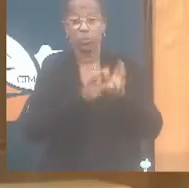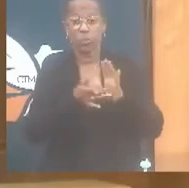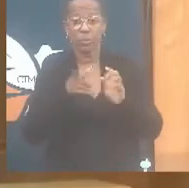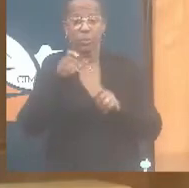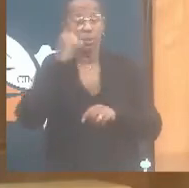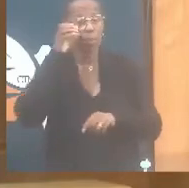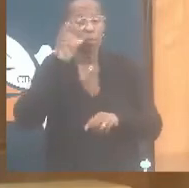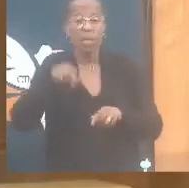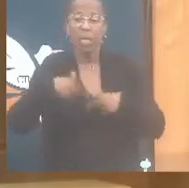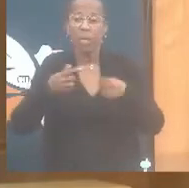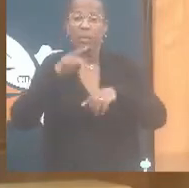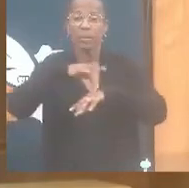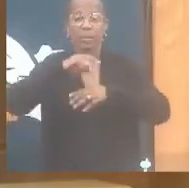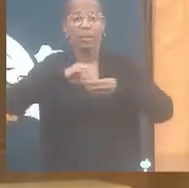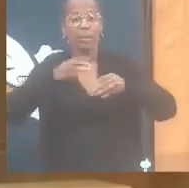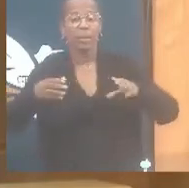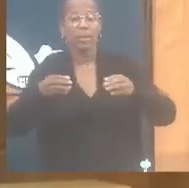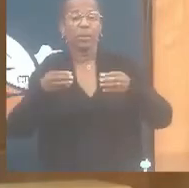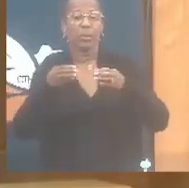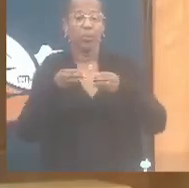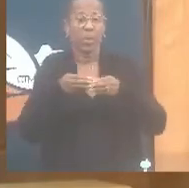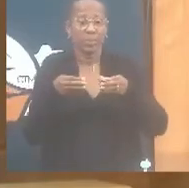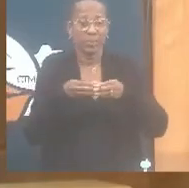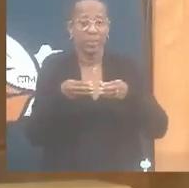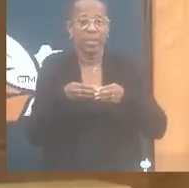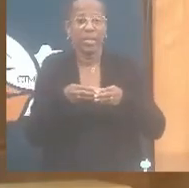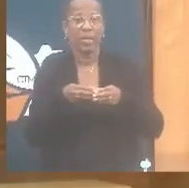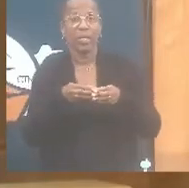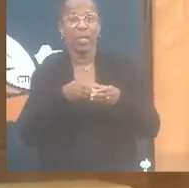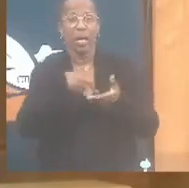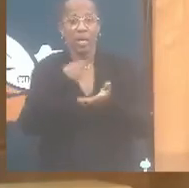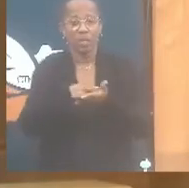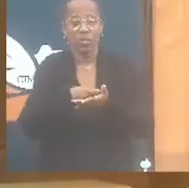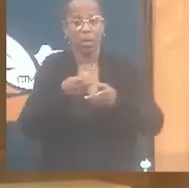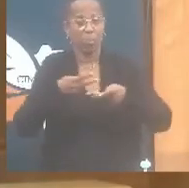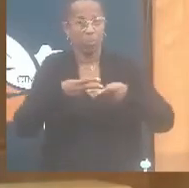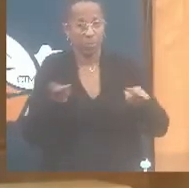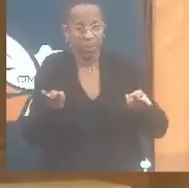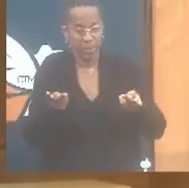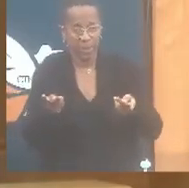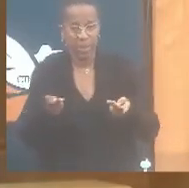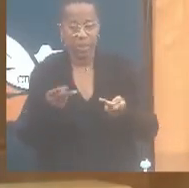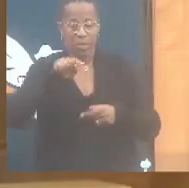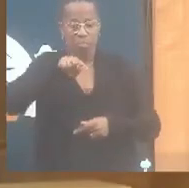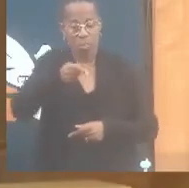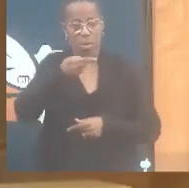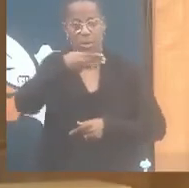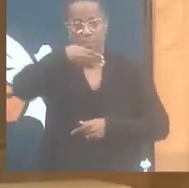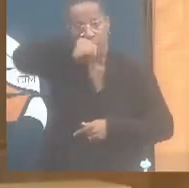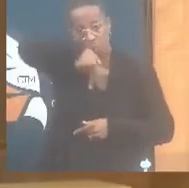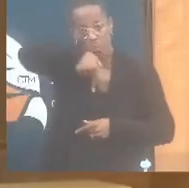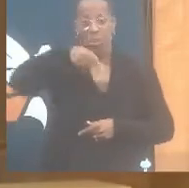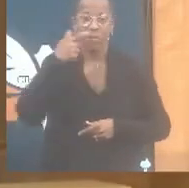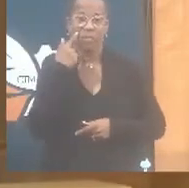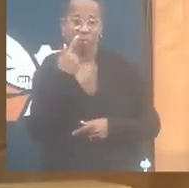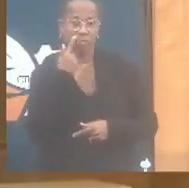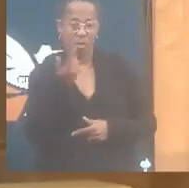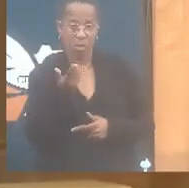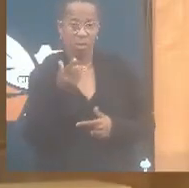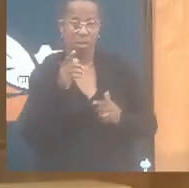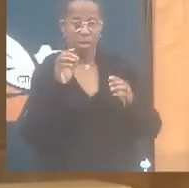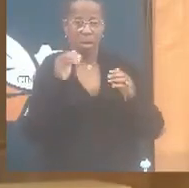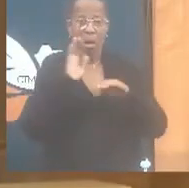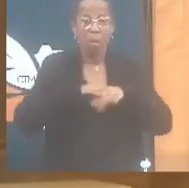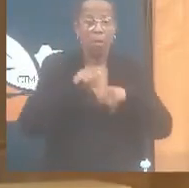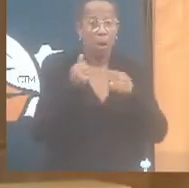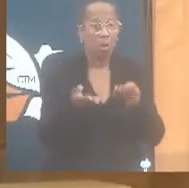site internet collectivité achat public.mq et vous allez voir qu'il n'y a pas